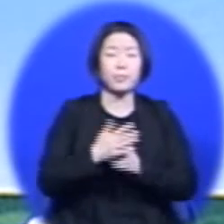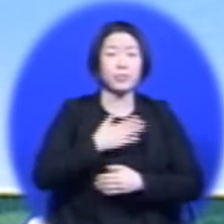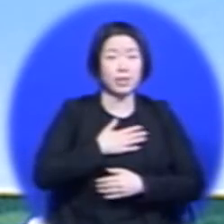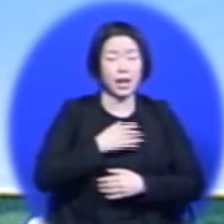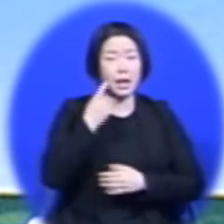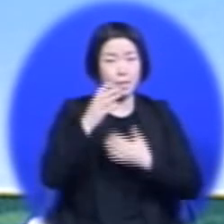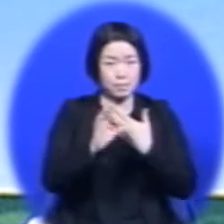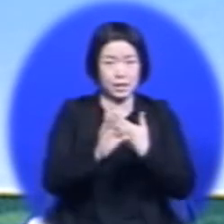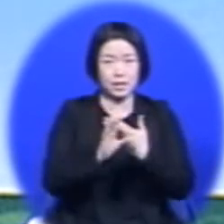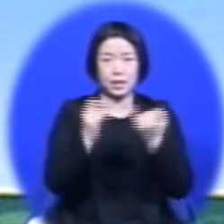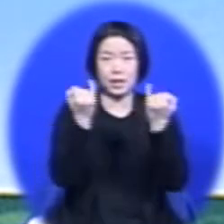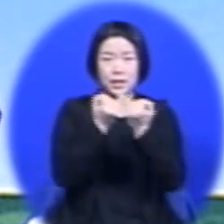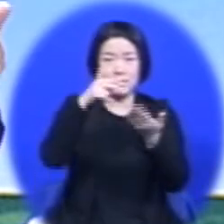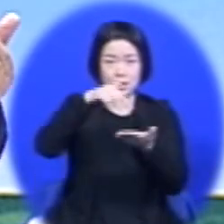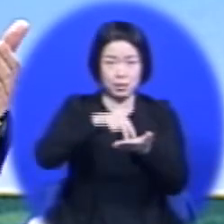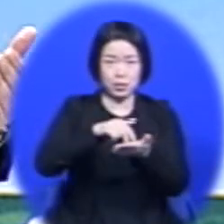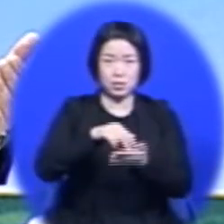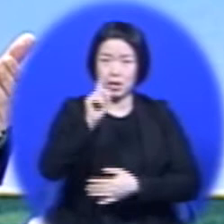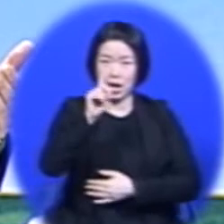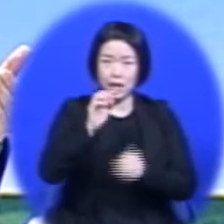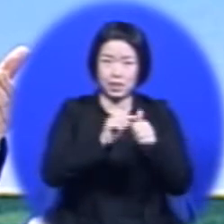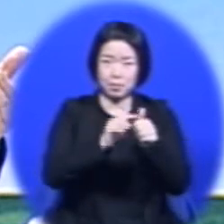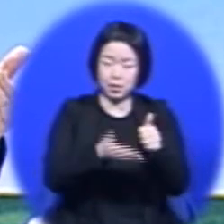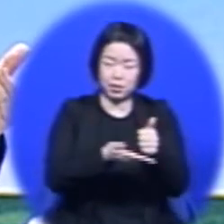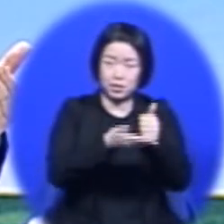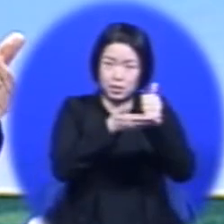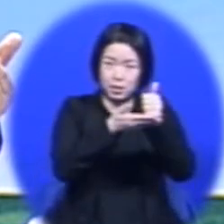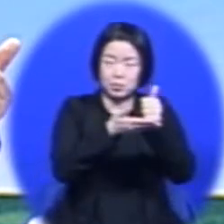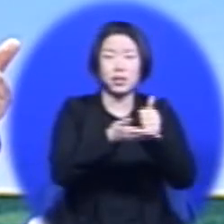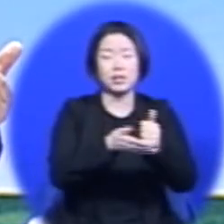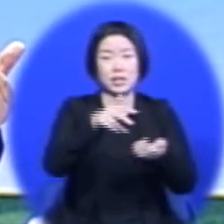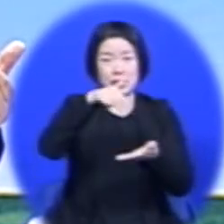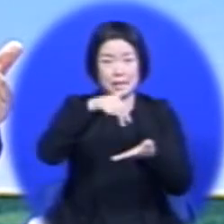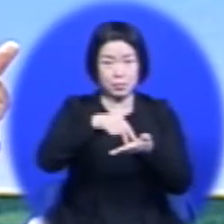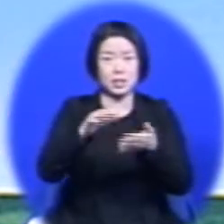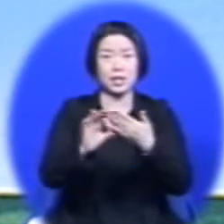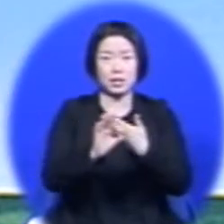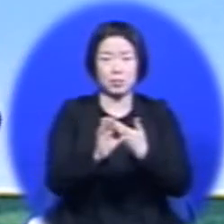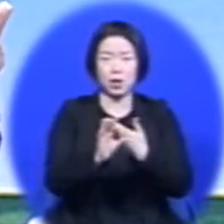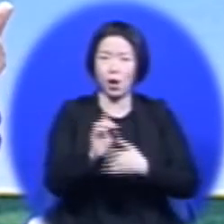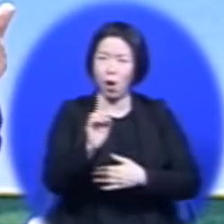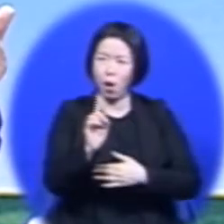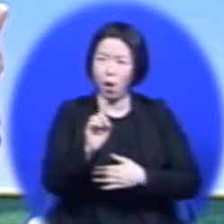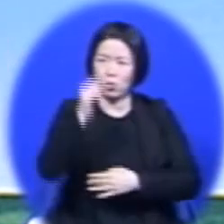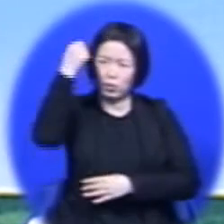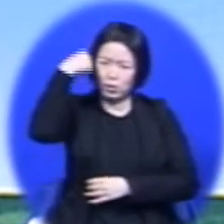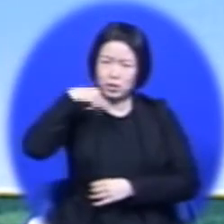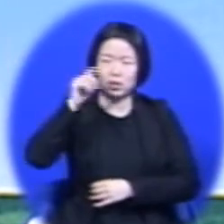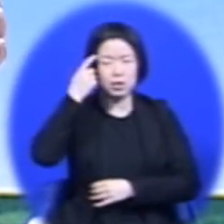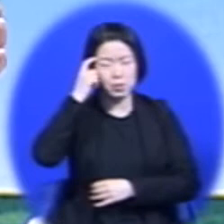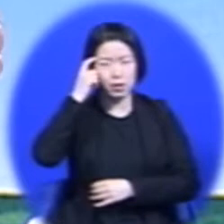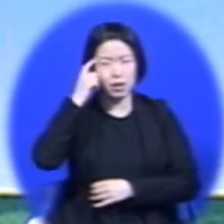만약에 여자로서 한 남편을 섬기는 입장이라면 그럼 어떤 느낌일까?